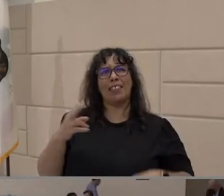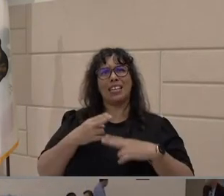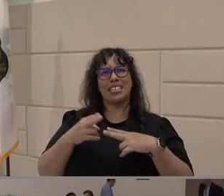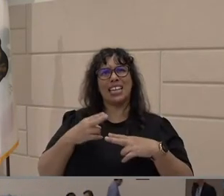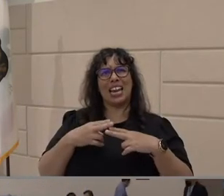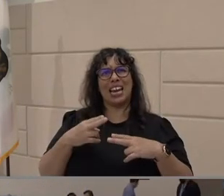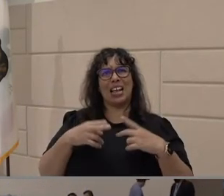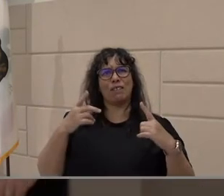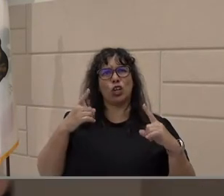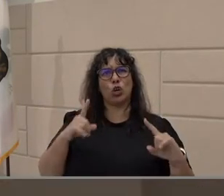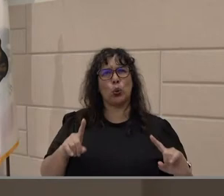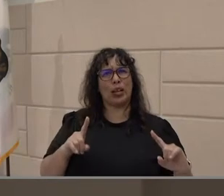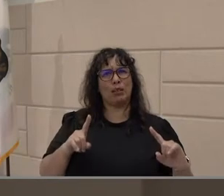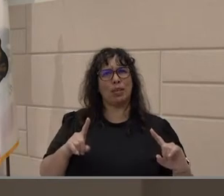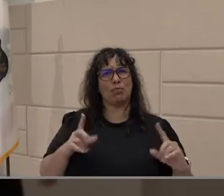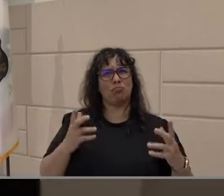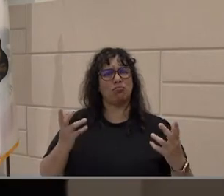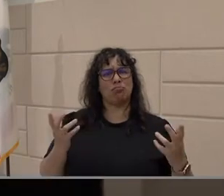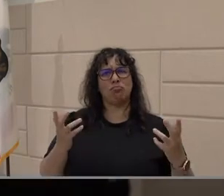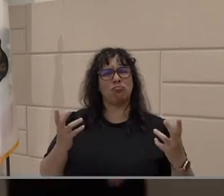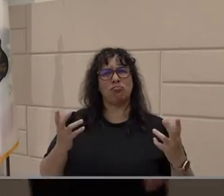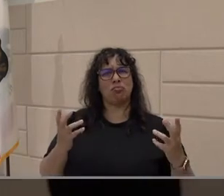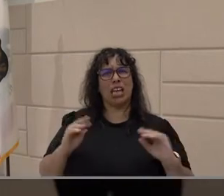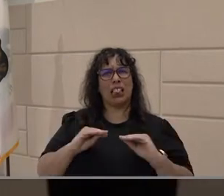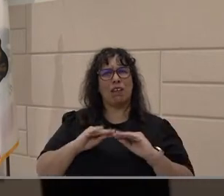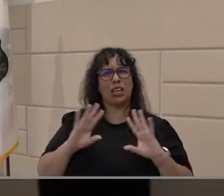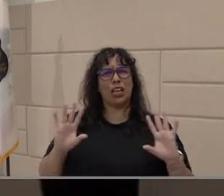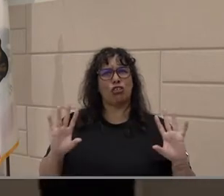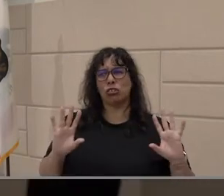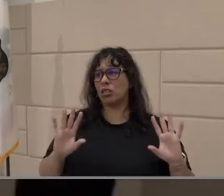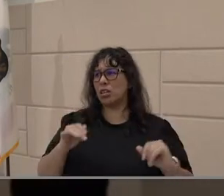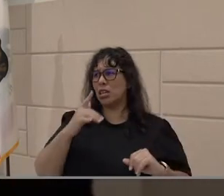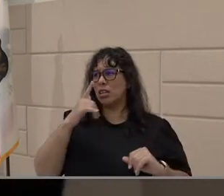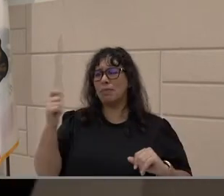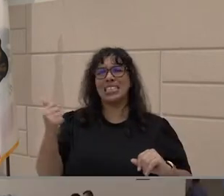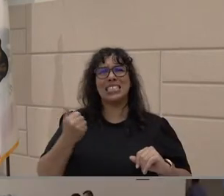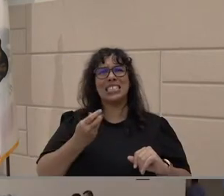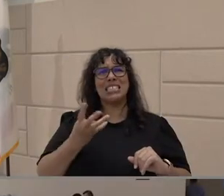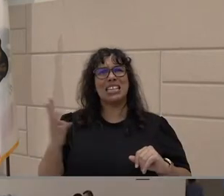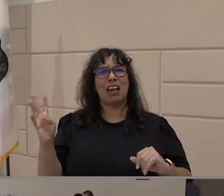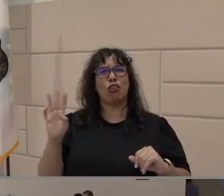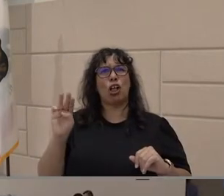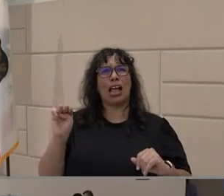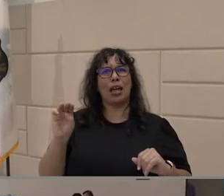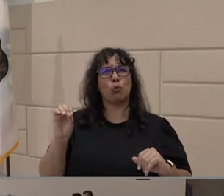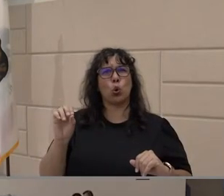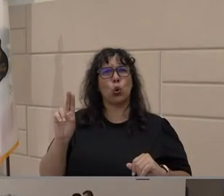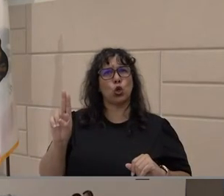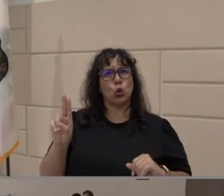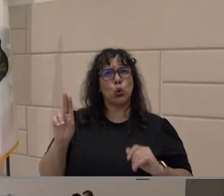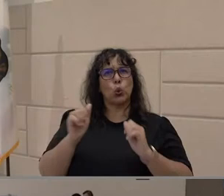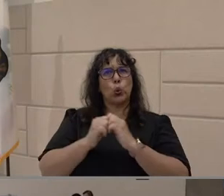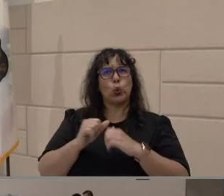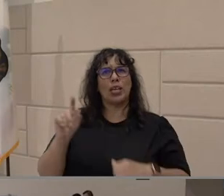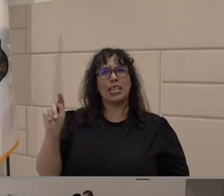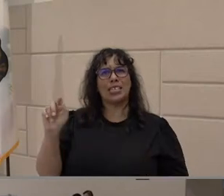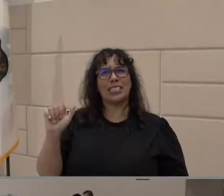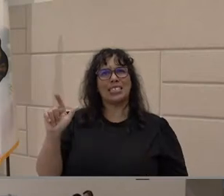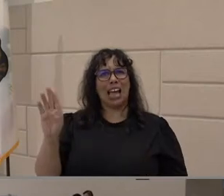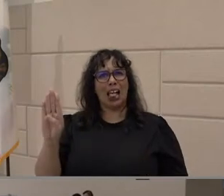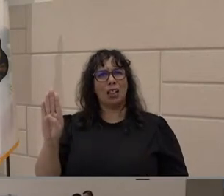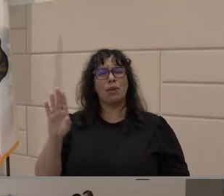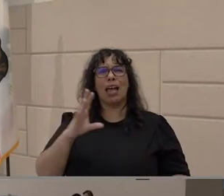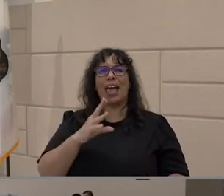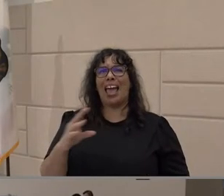ច MOU ហើយនឹងការការយល់ព្រមហើយនឹងការយ